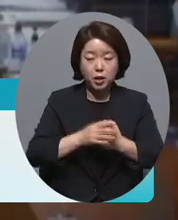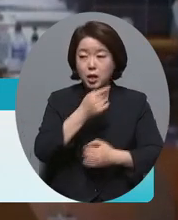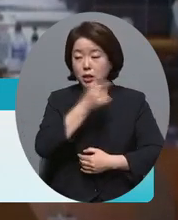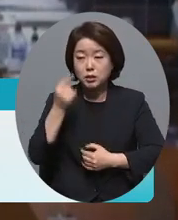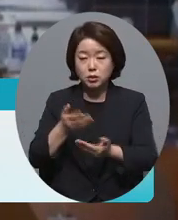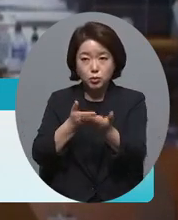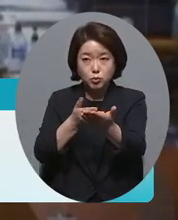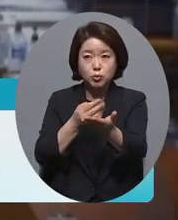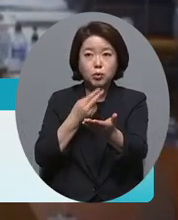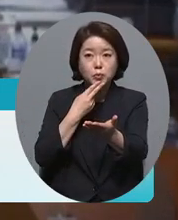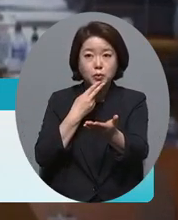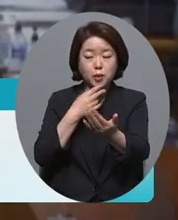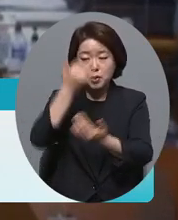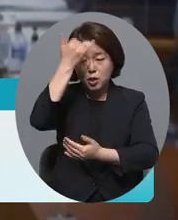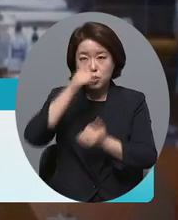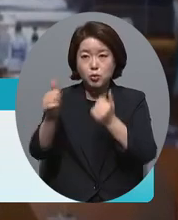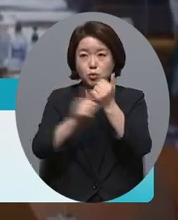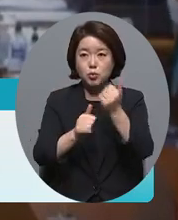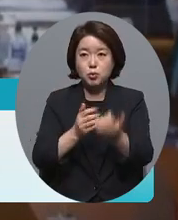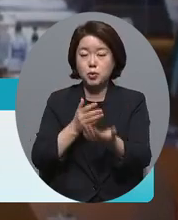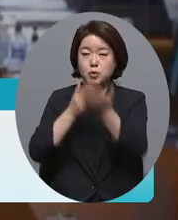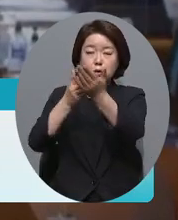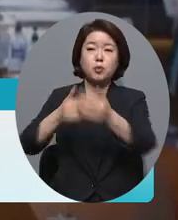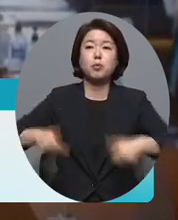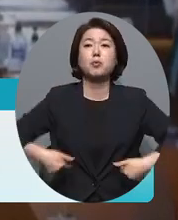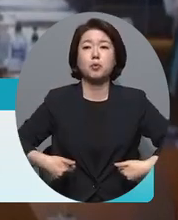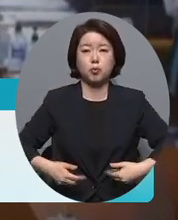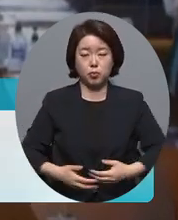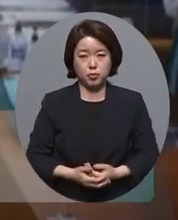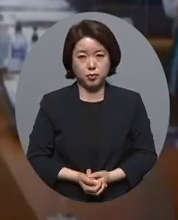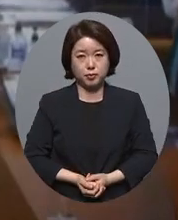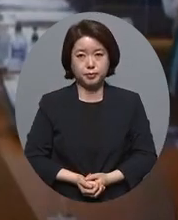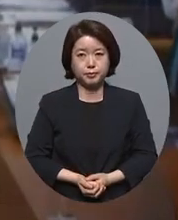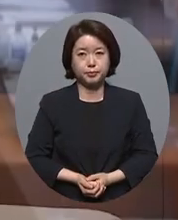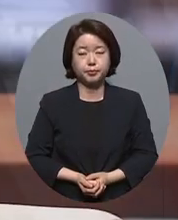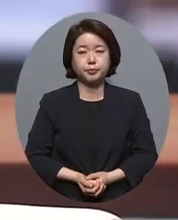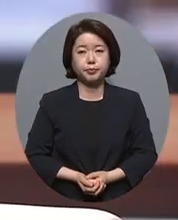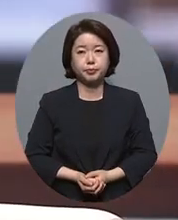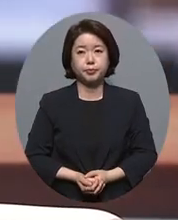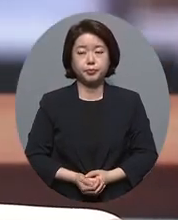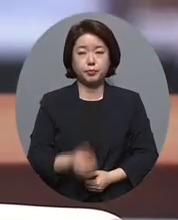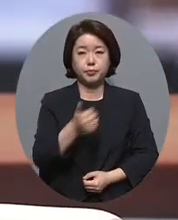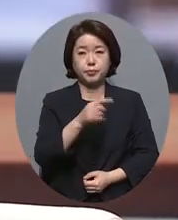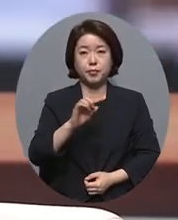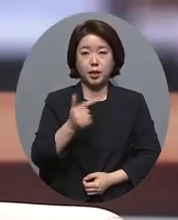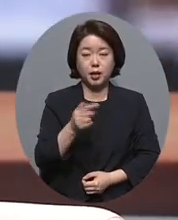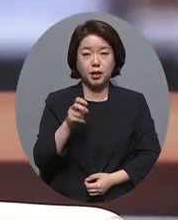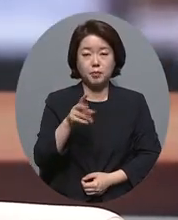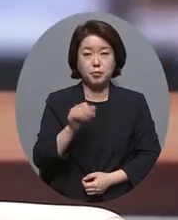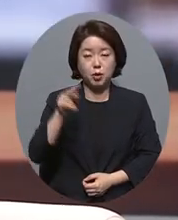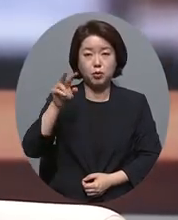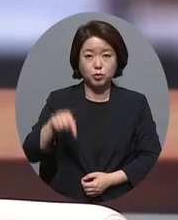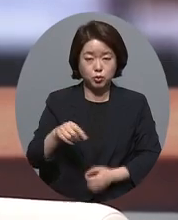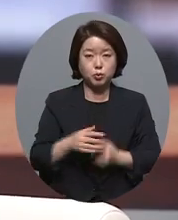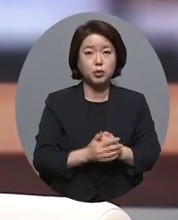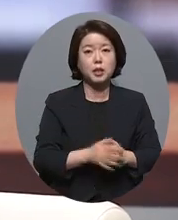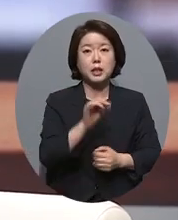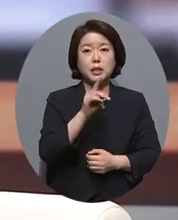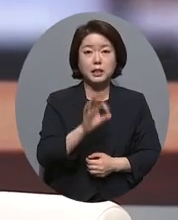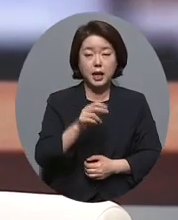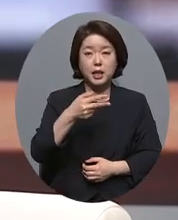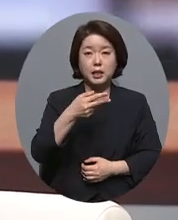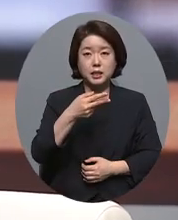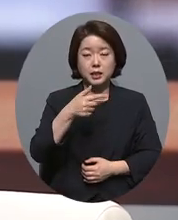제시하지 못하면 윤리인이 제소까지 해야 된다 이렇게 생각을 합니다 자 한명숙 양기대 이원우